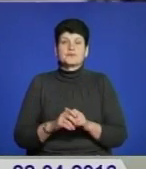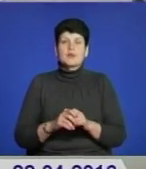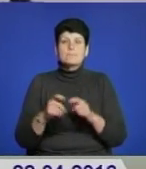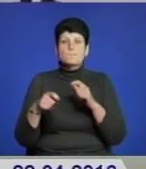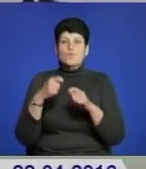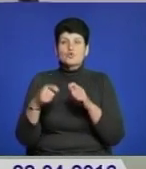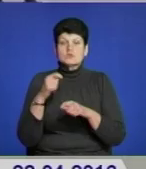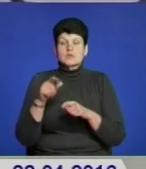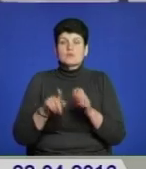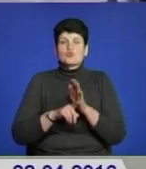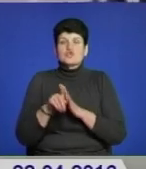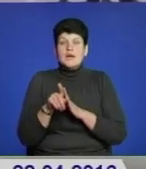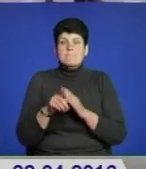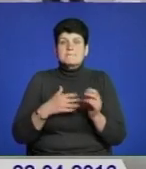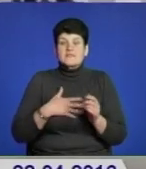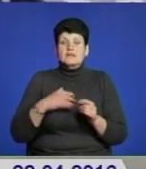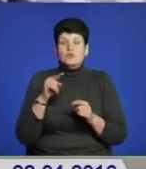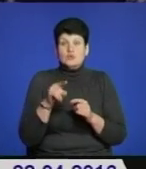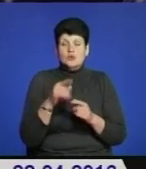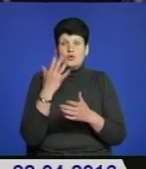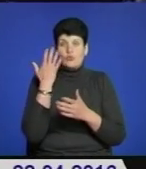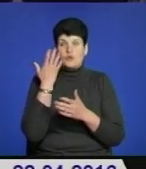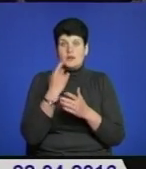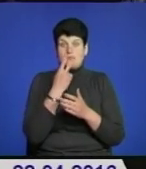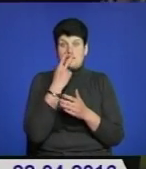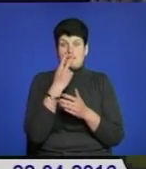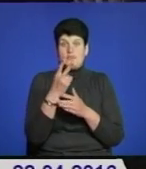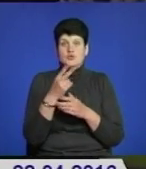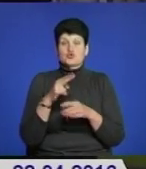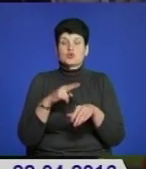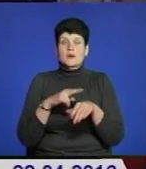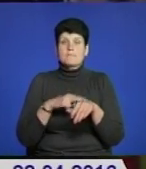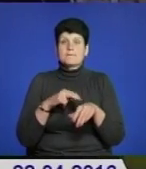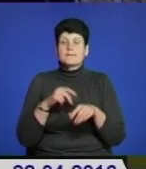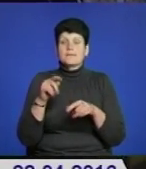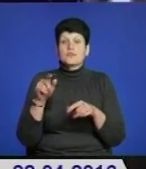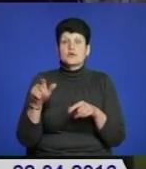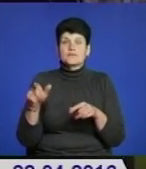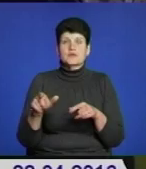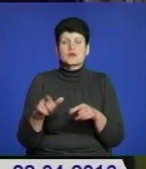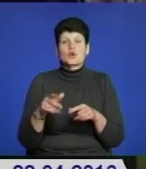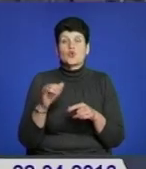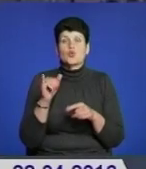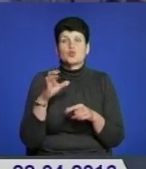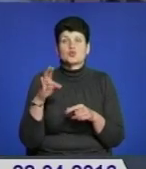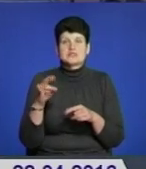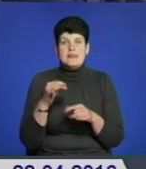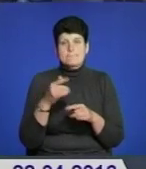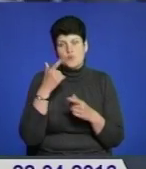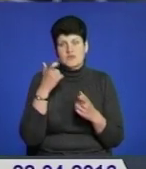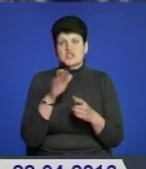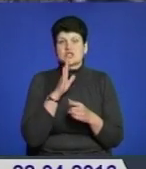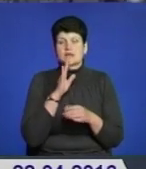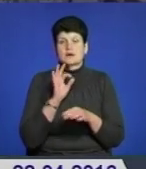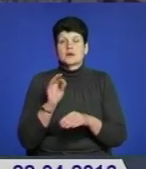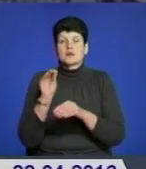Порушники починають переживати лише тоді, коли на горизонті з'являються патрульні. Усним попередженням відбулася водій позашляховика. Жінка